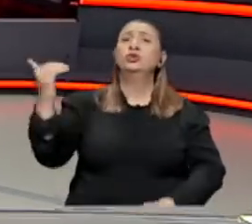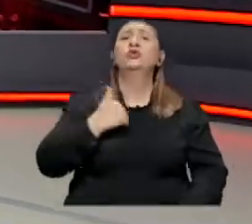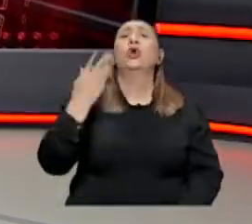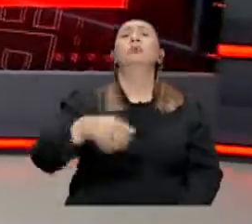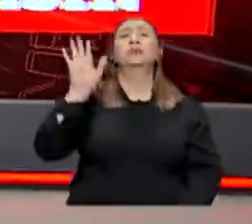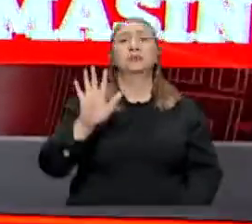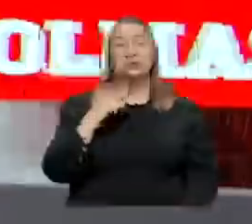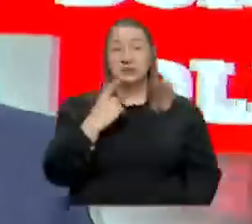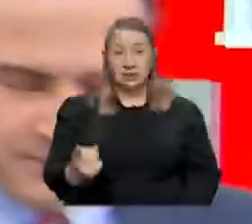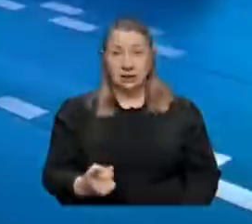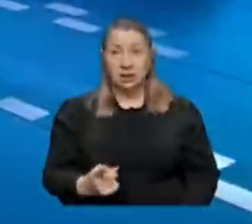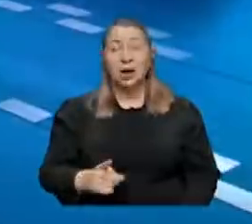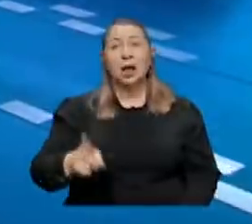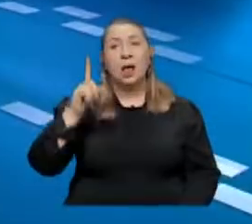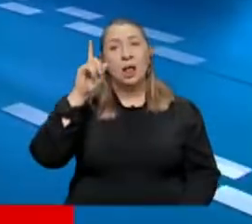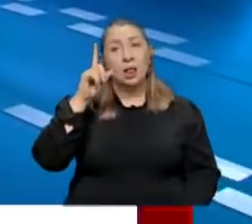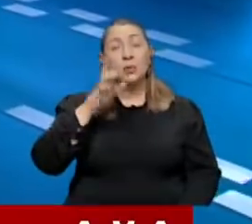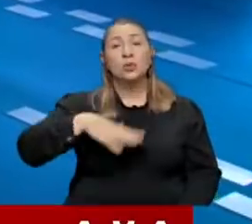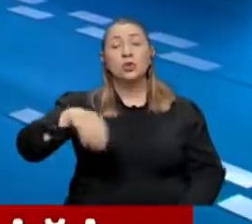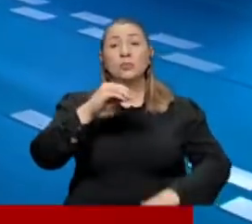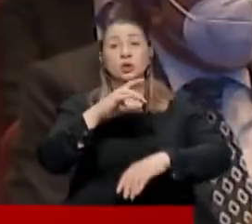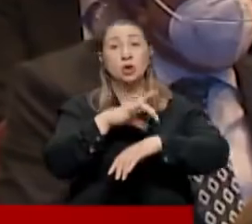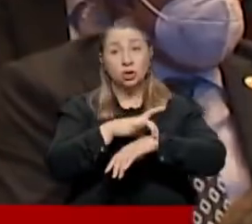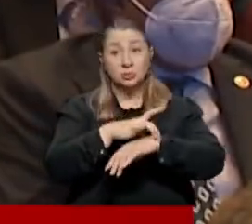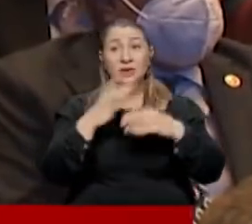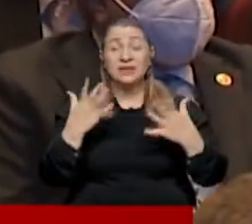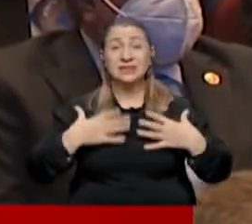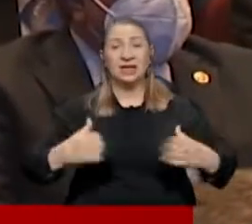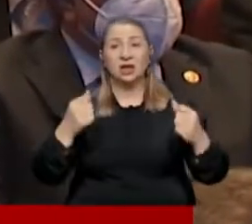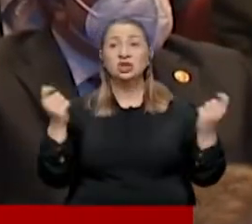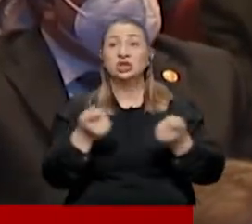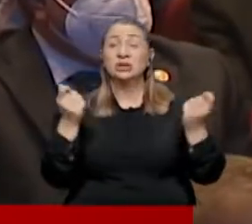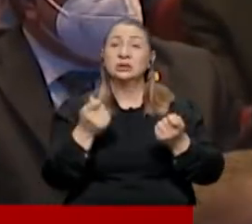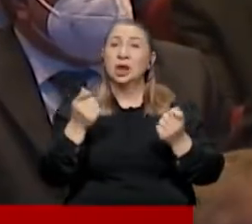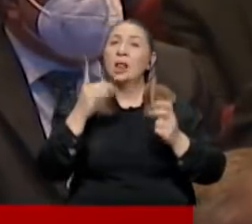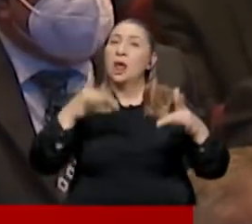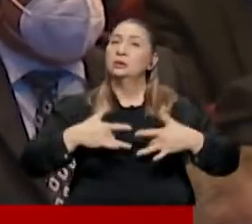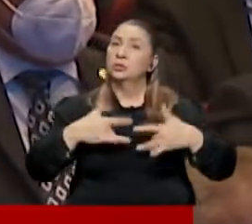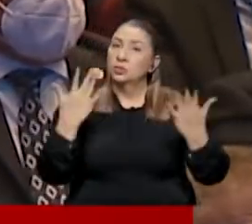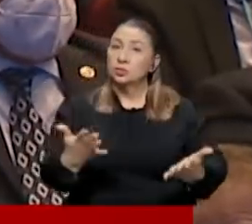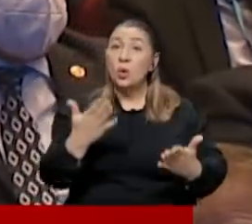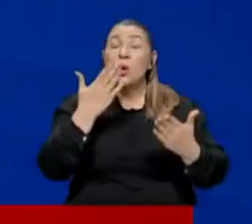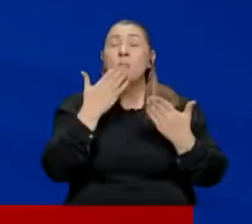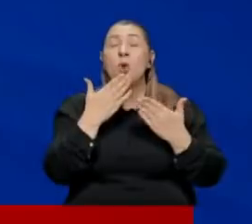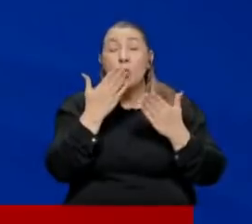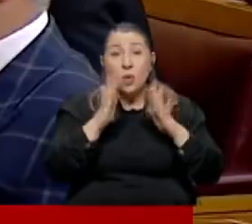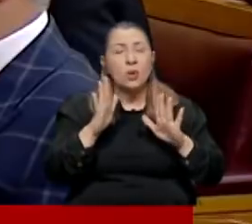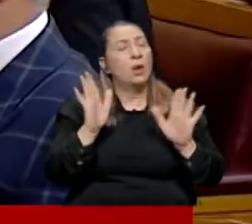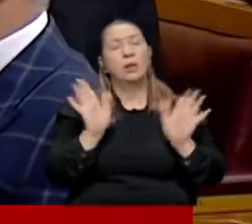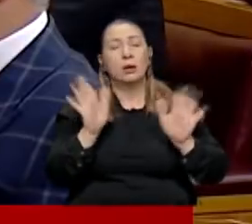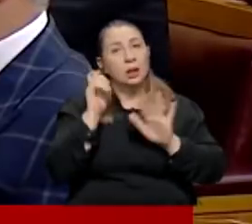olmasın Allah Rabbim tüm hekimlerimiz den ve sağlık çalışanlarımıza razı olsun yoklukları